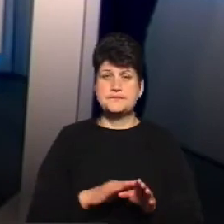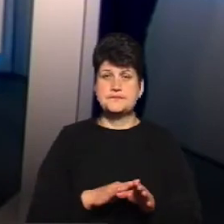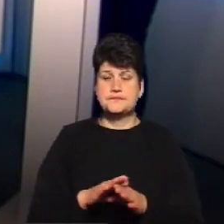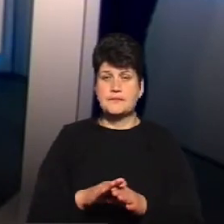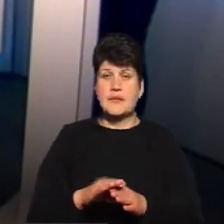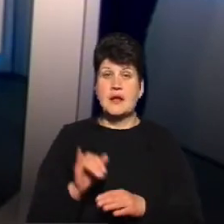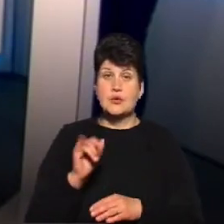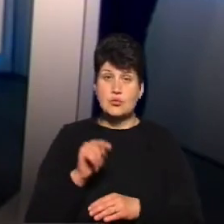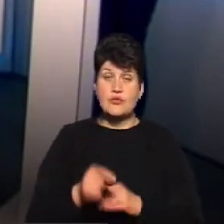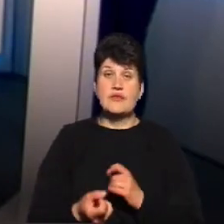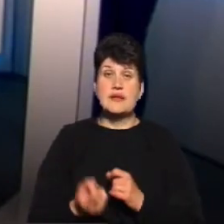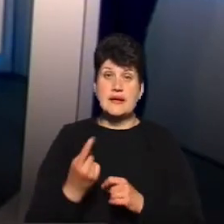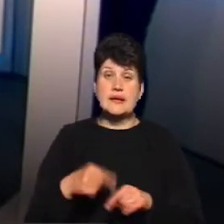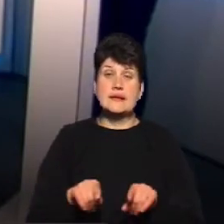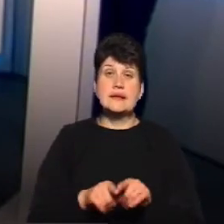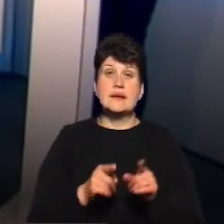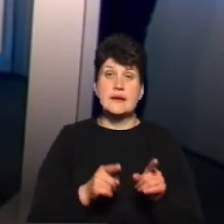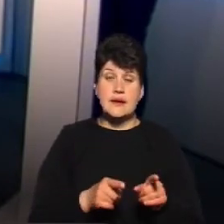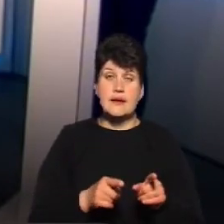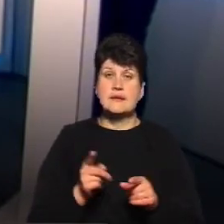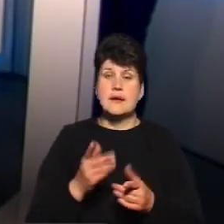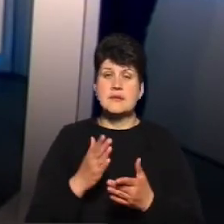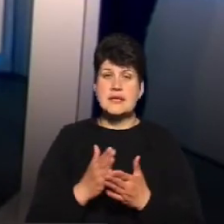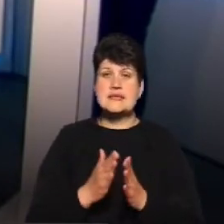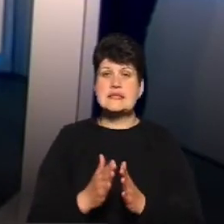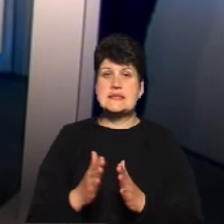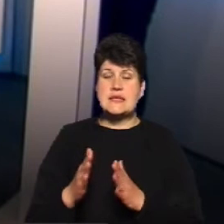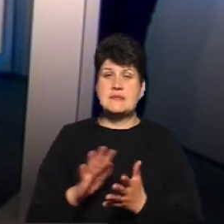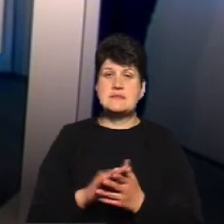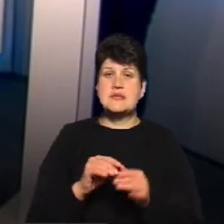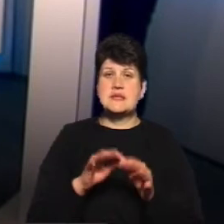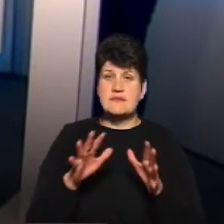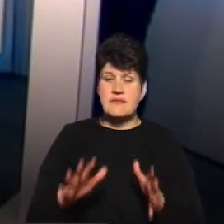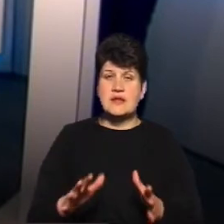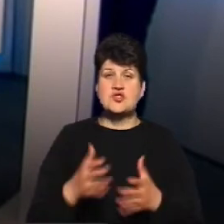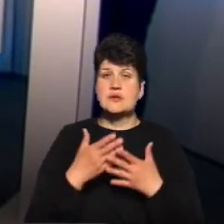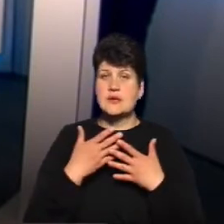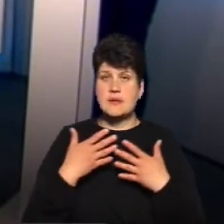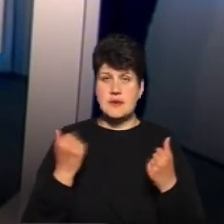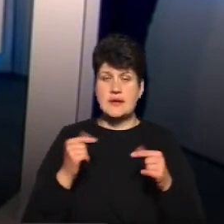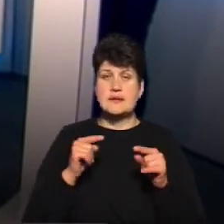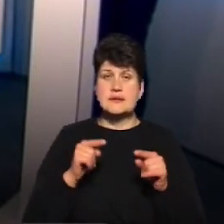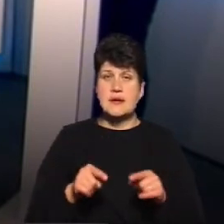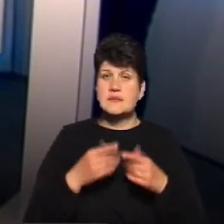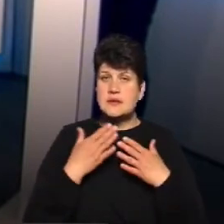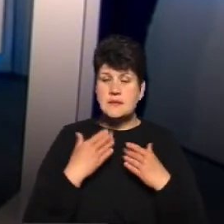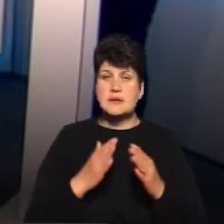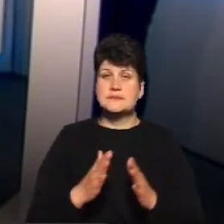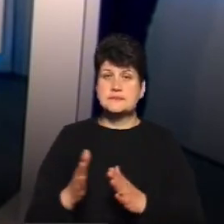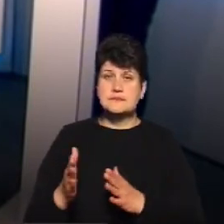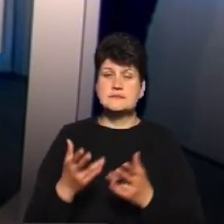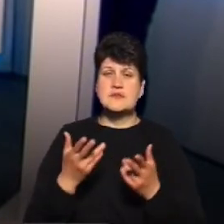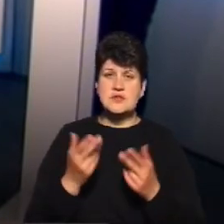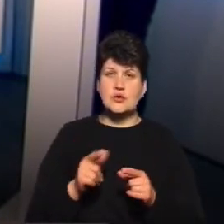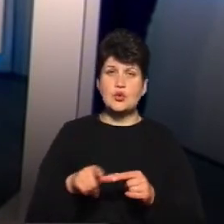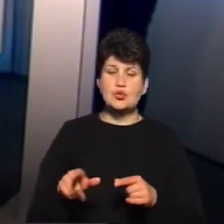виникає. Але там, де налагоджена система, стихійних сміттєзвалищ немає. Там, де не налагоджено, то, звичайно, люди просто не мають